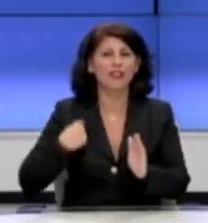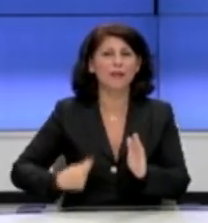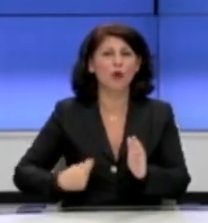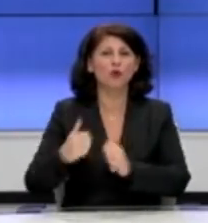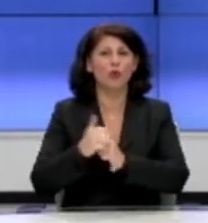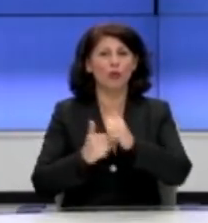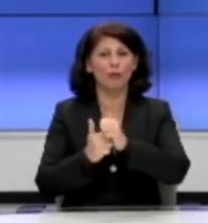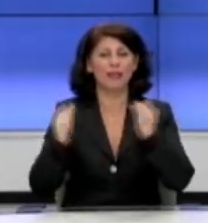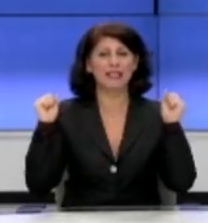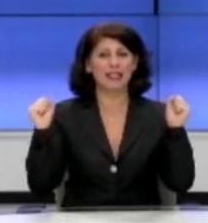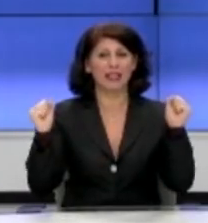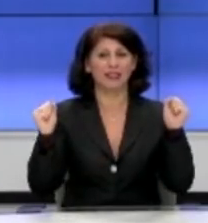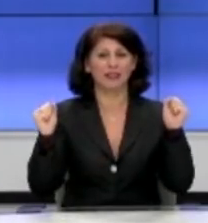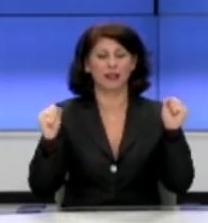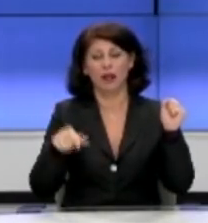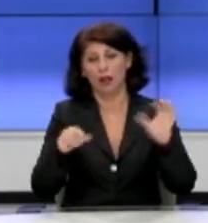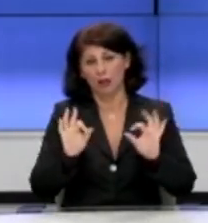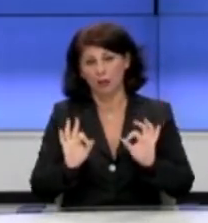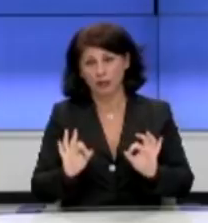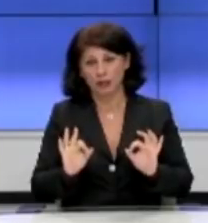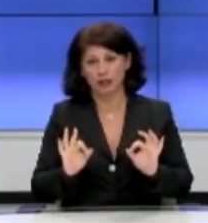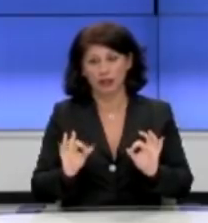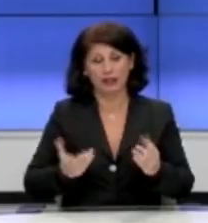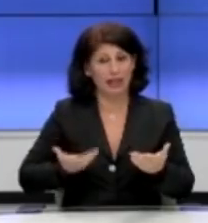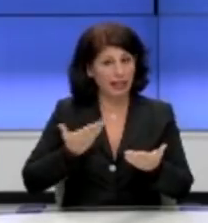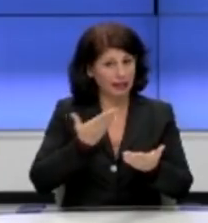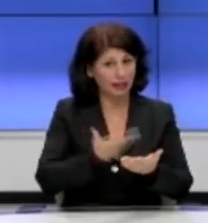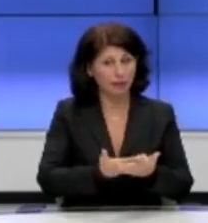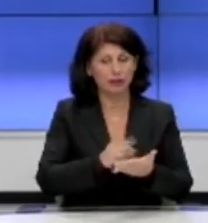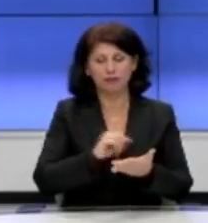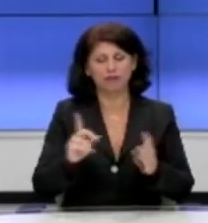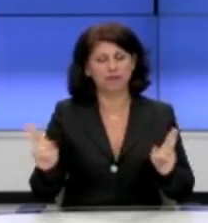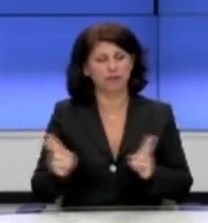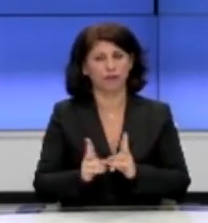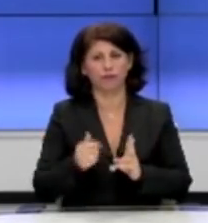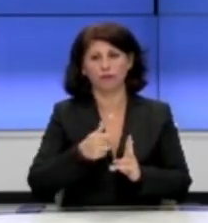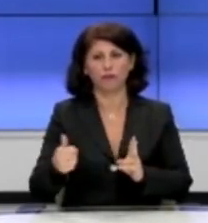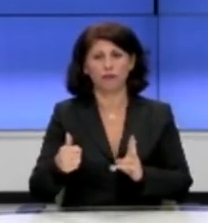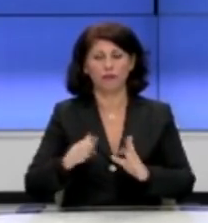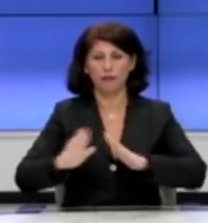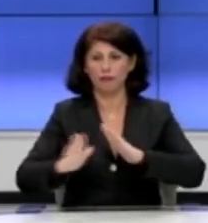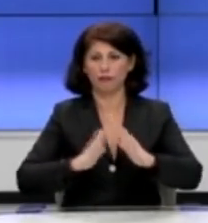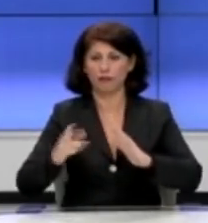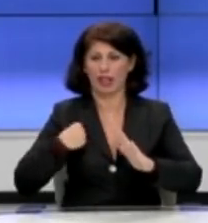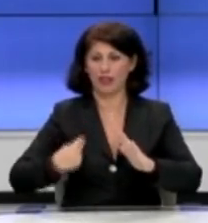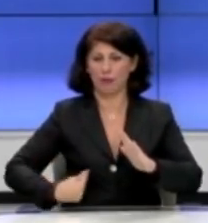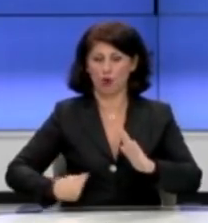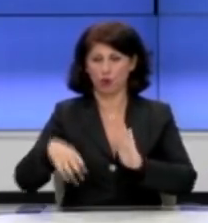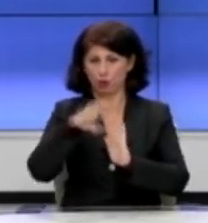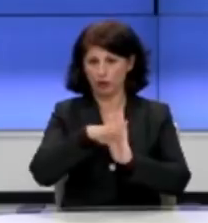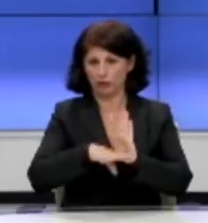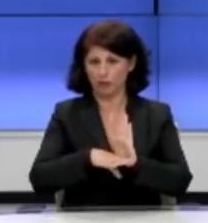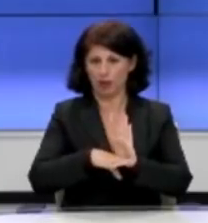υγείας. Και φυσικά τα αιτήματα δεν περιορίστηκαν μόνο στη θωράκιση του δημόσιου